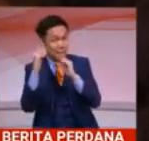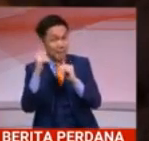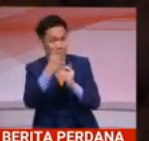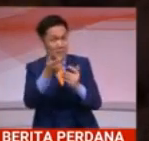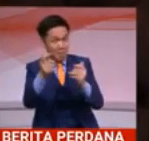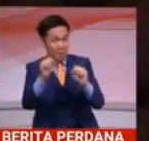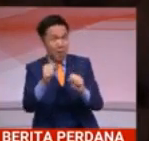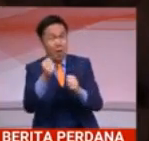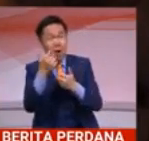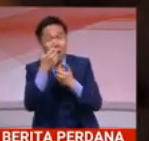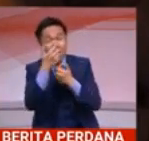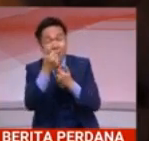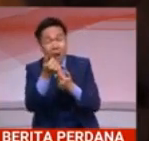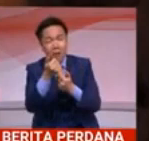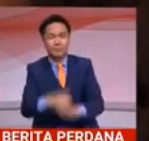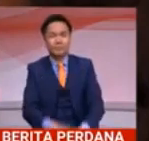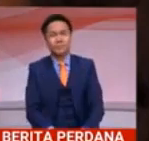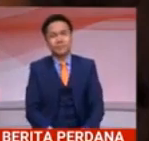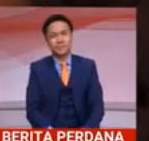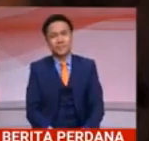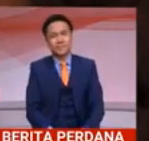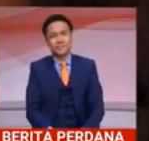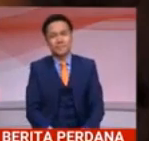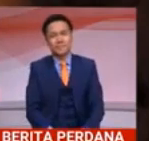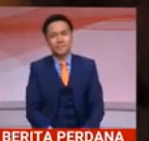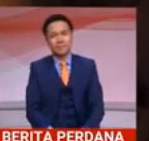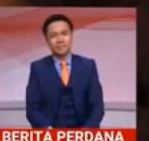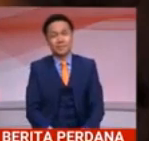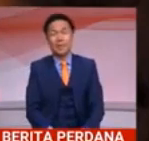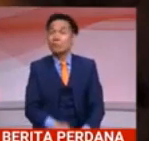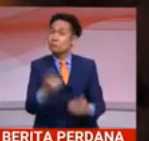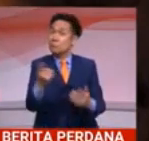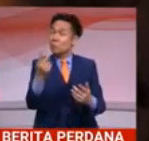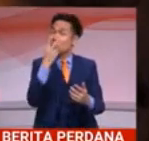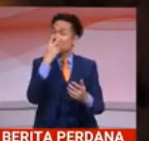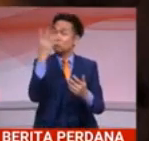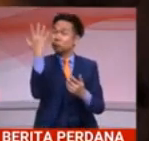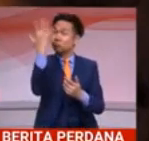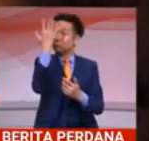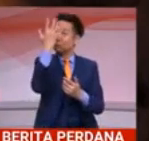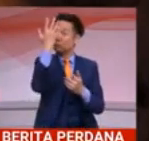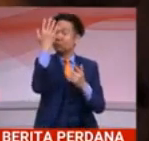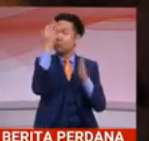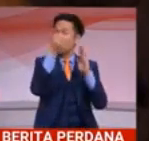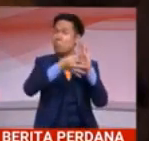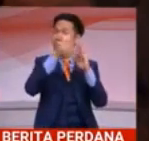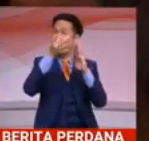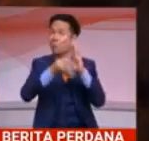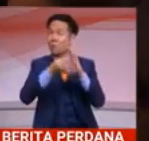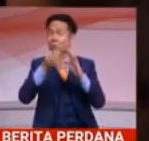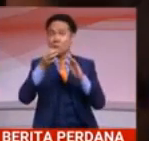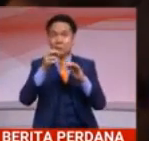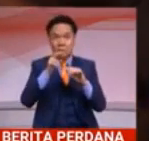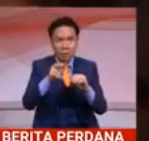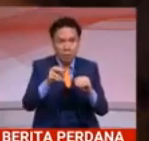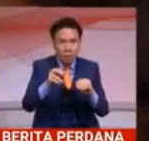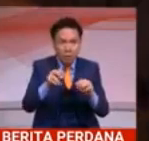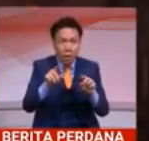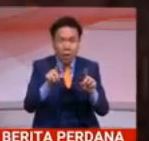dia harus it's okay. Yes, tapi kita nakkan something yang kata yang boleh mind blowing macam